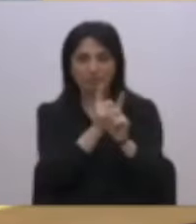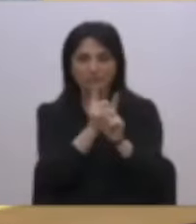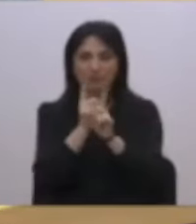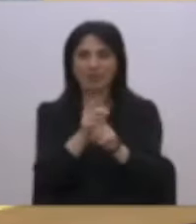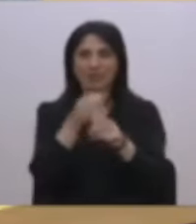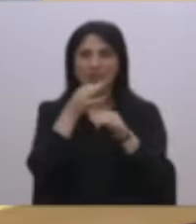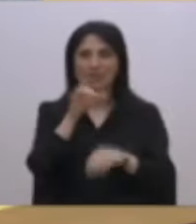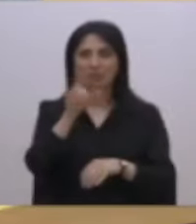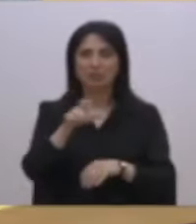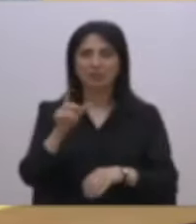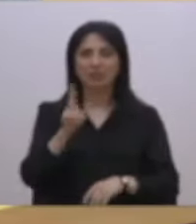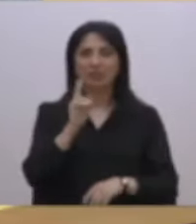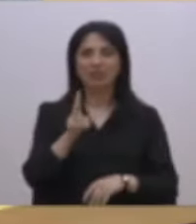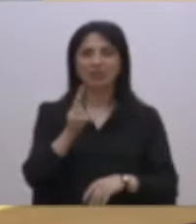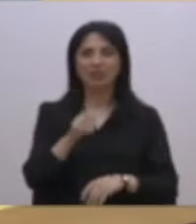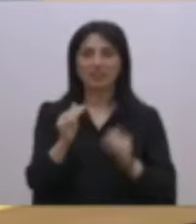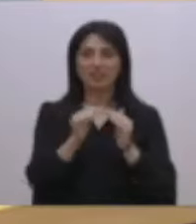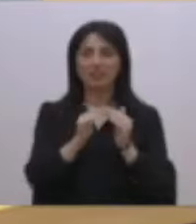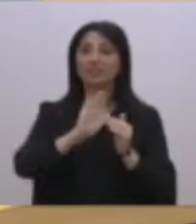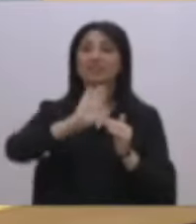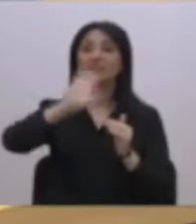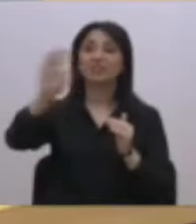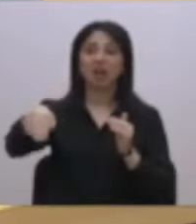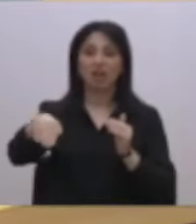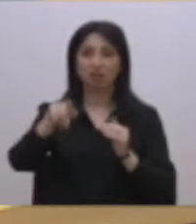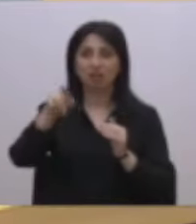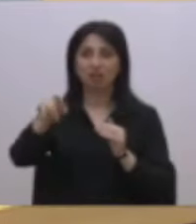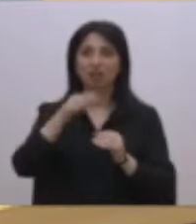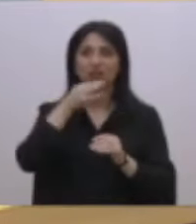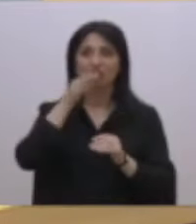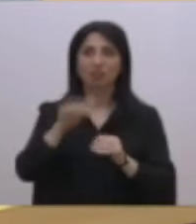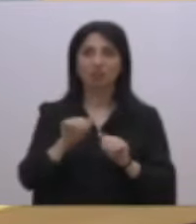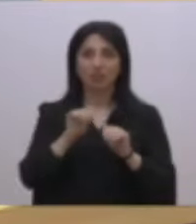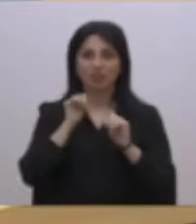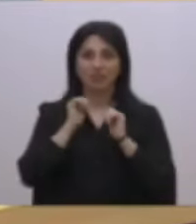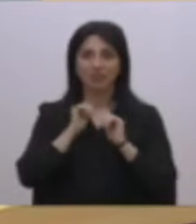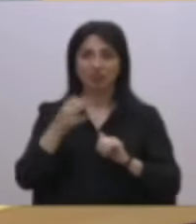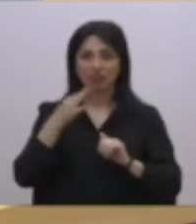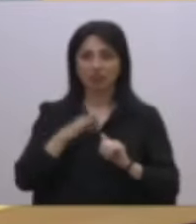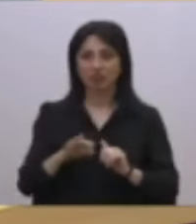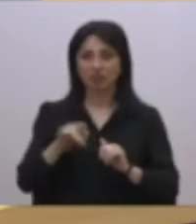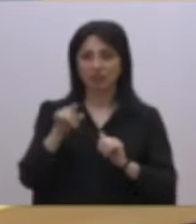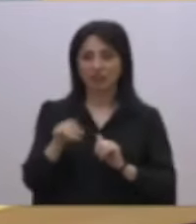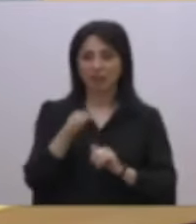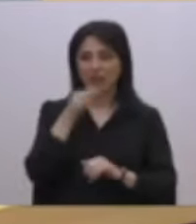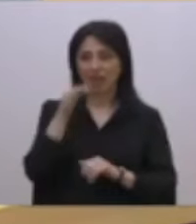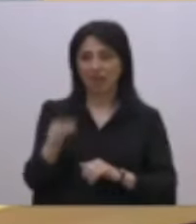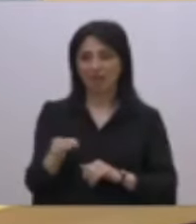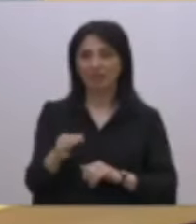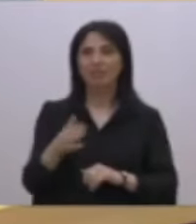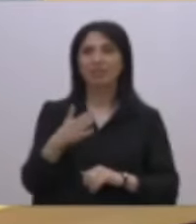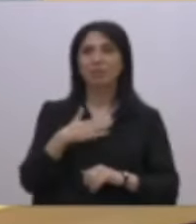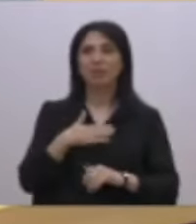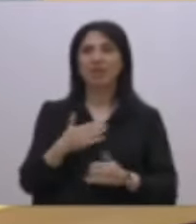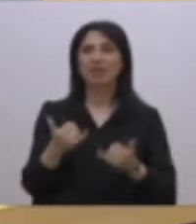ნებისმიერი თქვენთაგანი, რომელიც სახლში მივა და შემდეგ წყნარად საკუთარ შვილებს ეტყვის, რომ